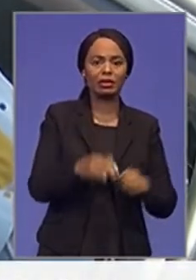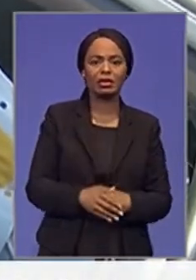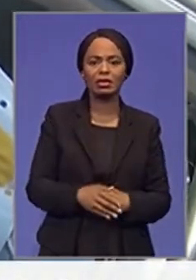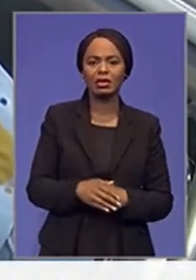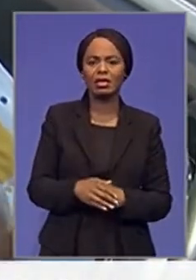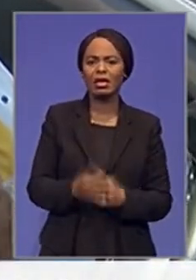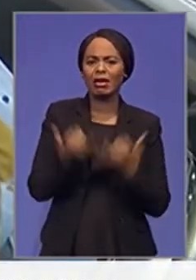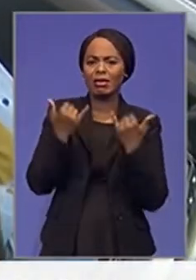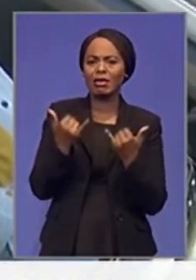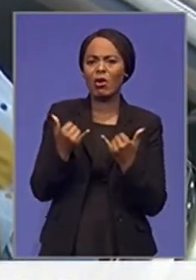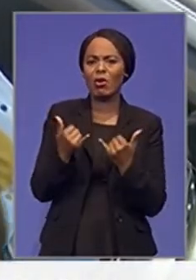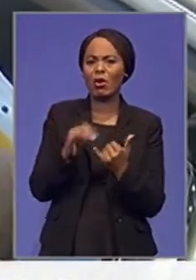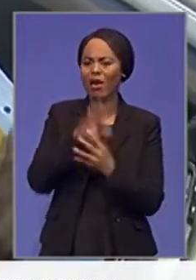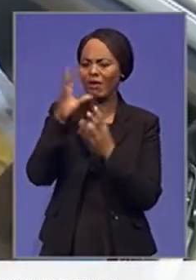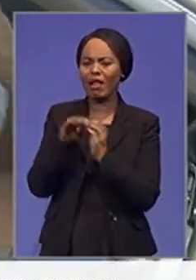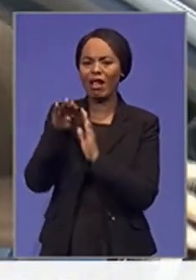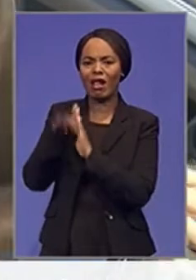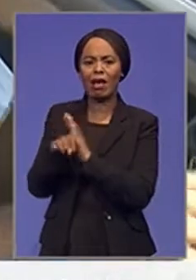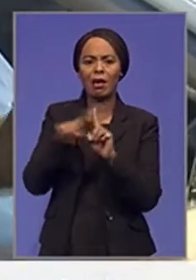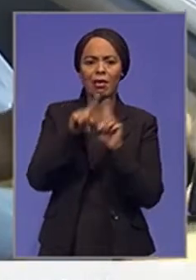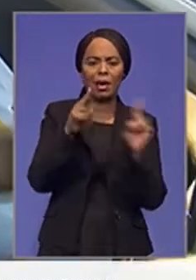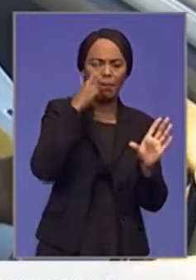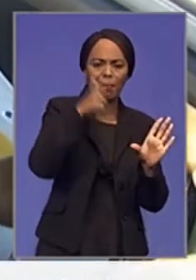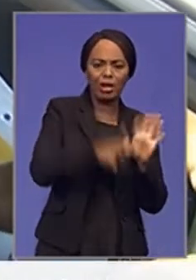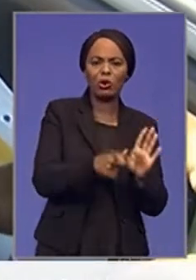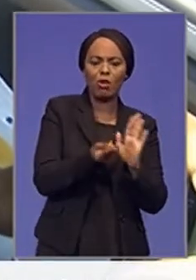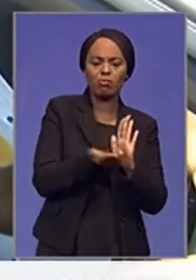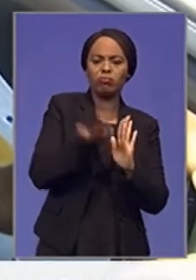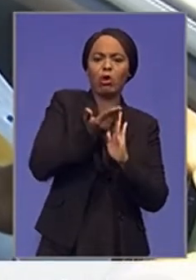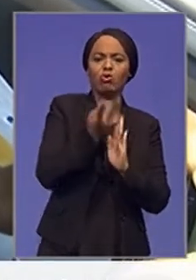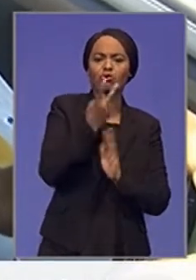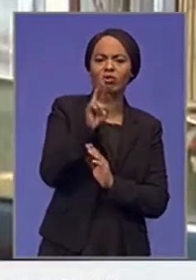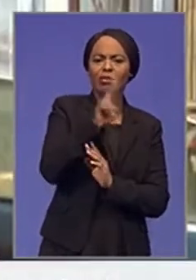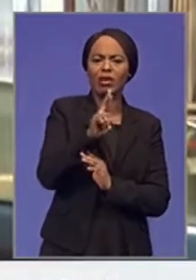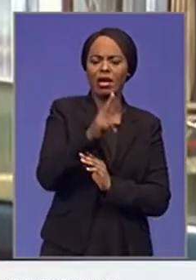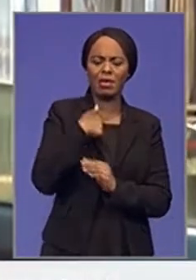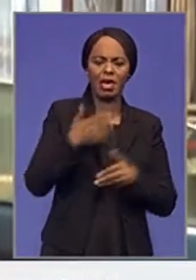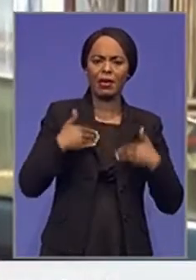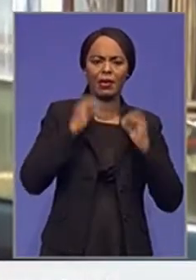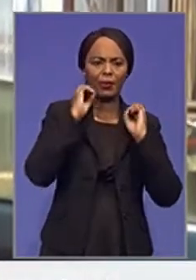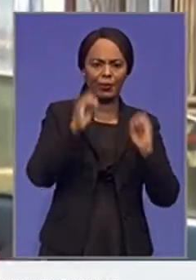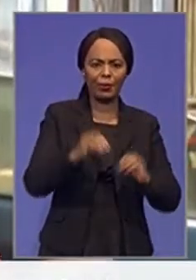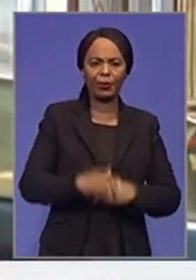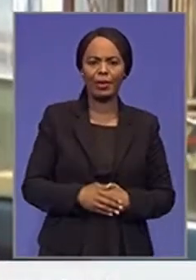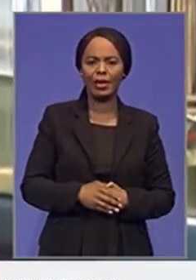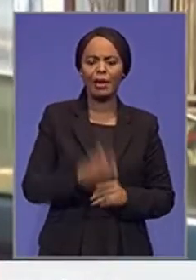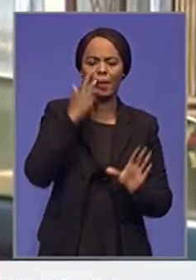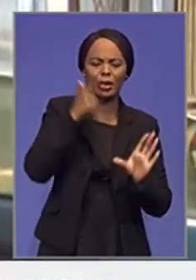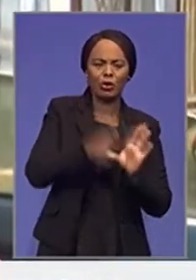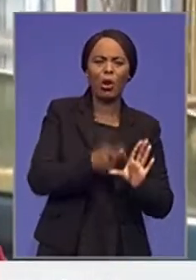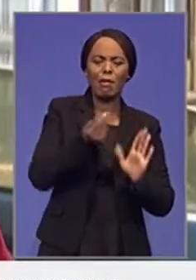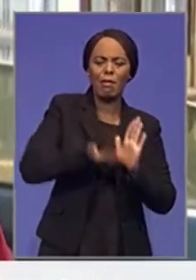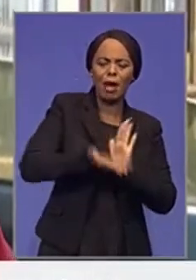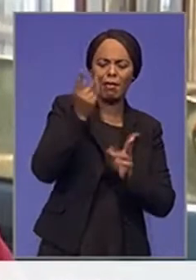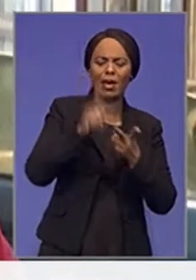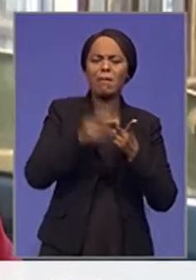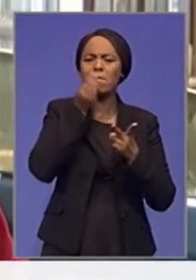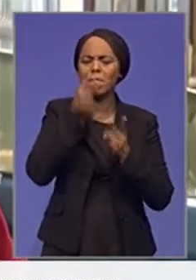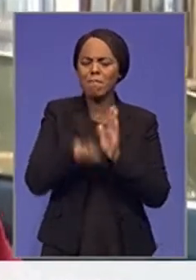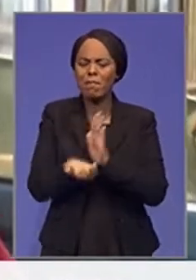fokotsega but then rona ka mo saeteng le kamo ya bona 20 rand fela ya mara I'm not happy at all. Petrol e tlhatlogile thata, dijo di tlhatlogile, sengwe se